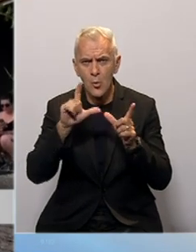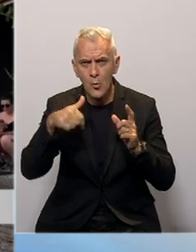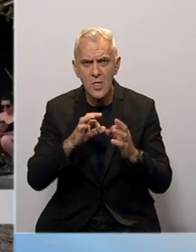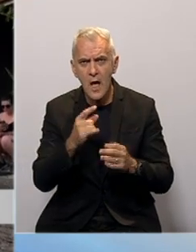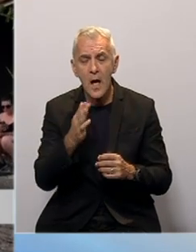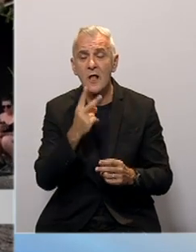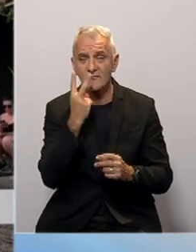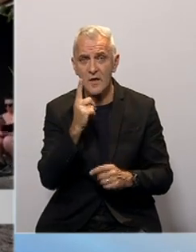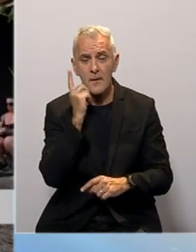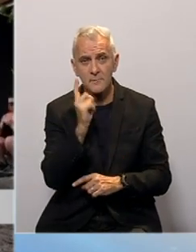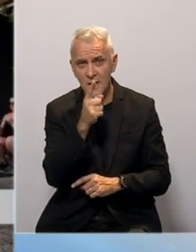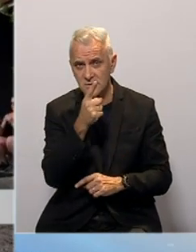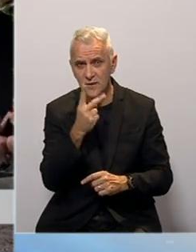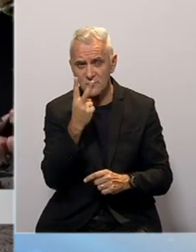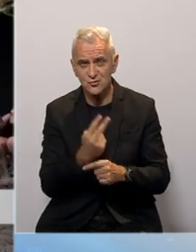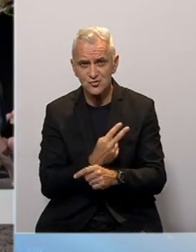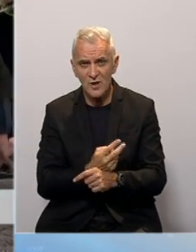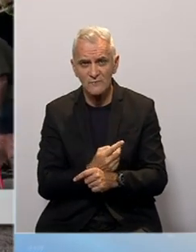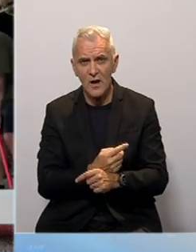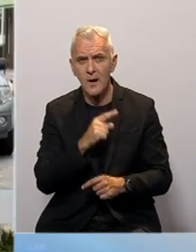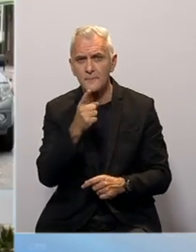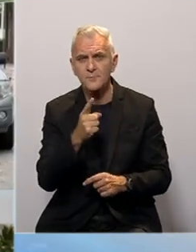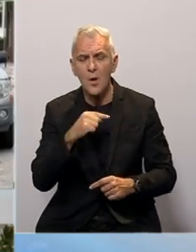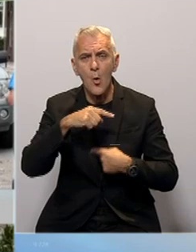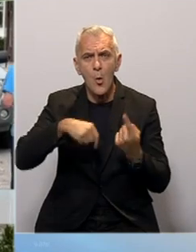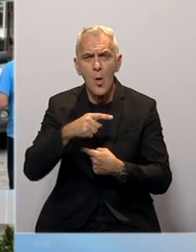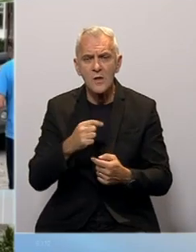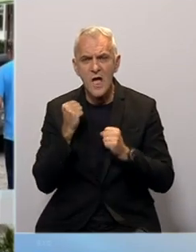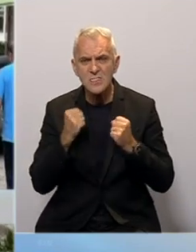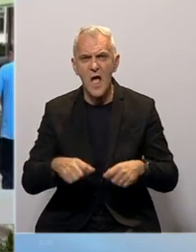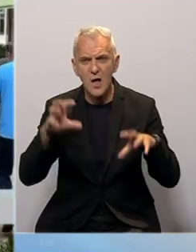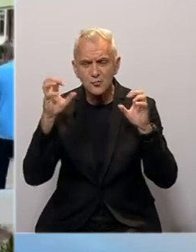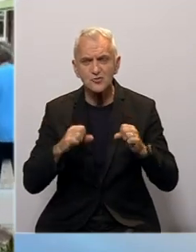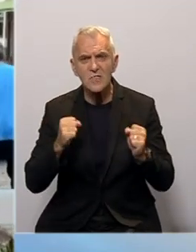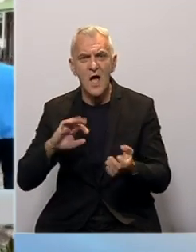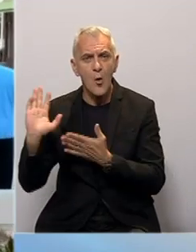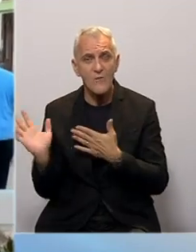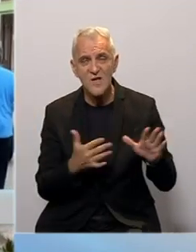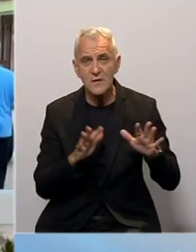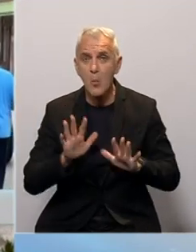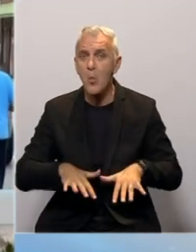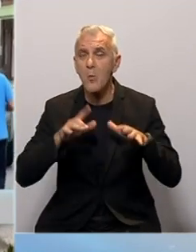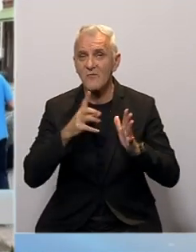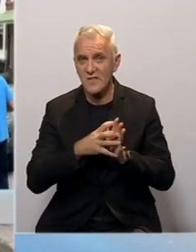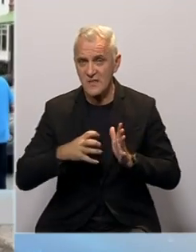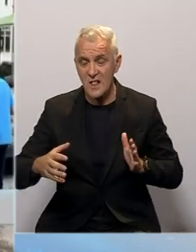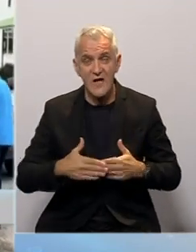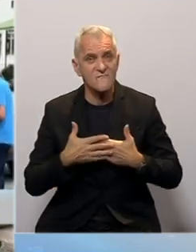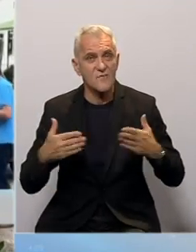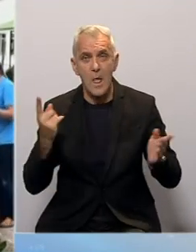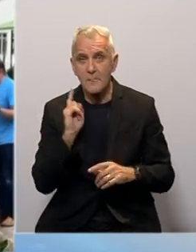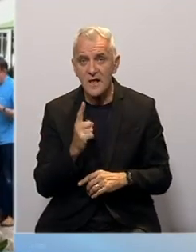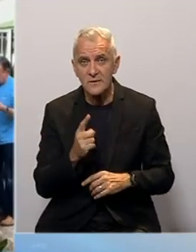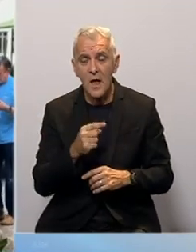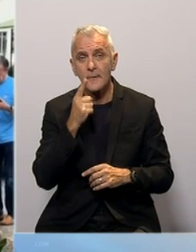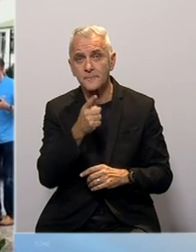dvije savezne države. Sjevernoj Karolini i Virginiji oluja donosi jaku kišu, snažan vjetar. Poplave su i dalje velika prijetnja. Idalija